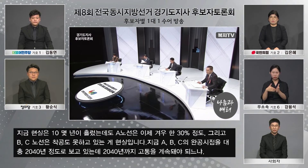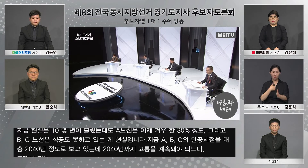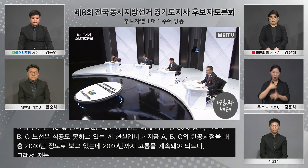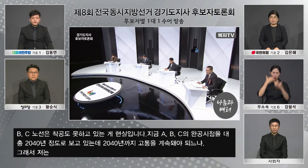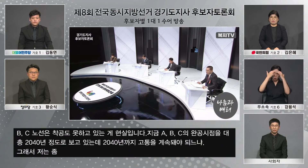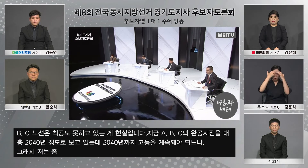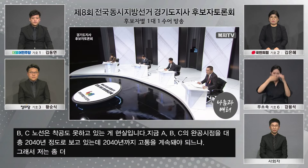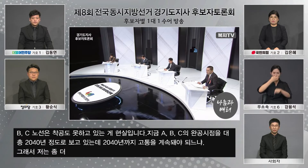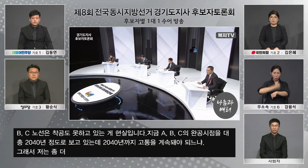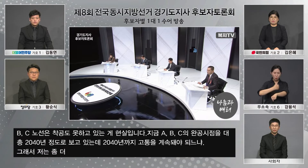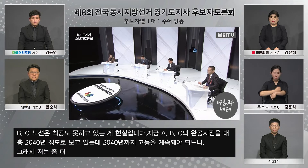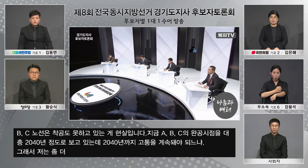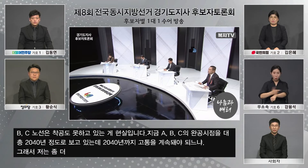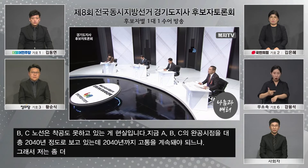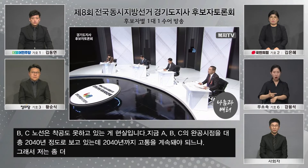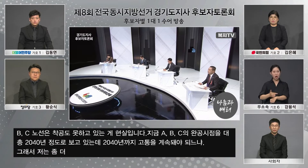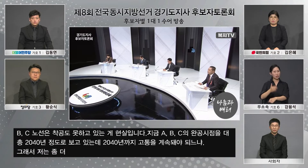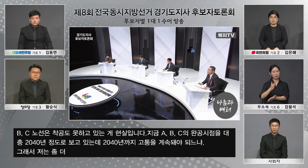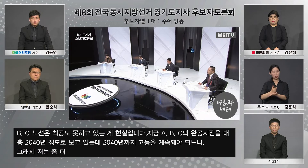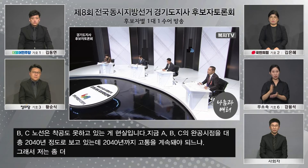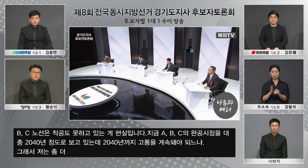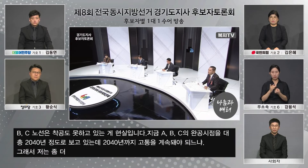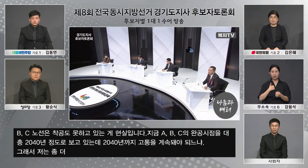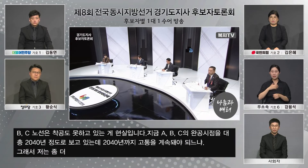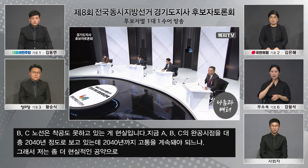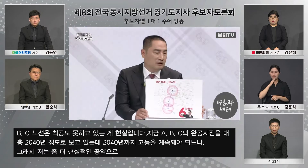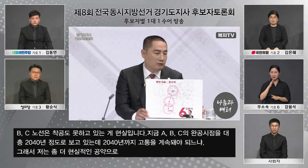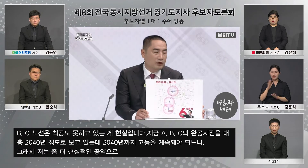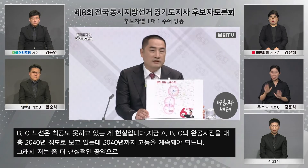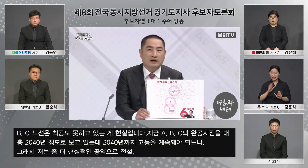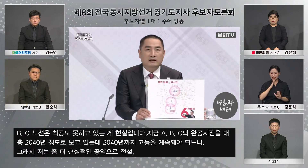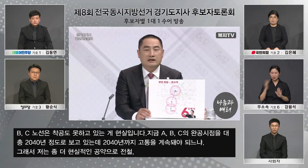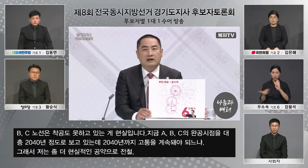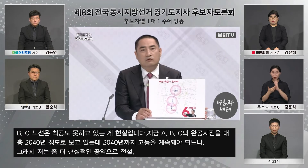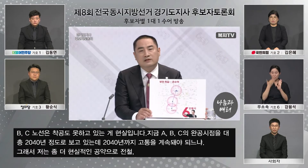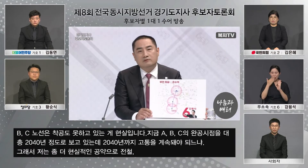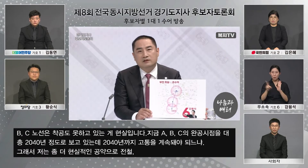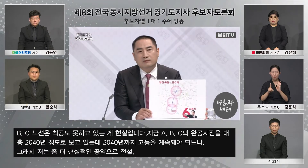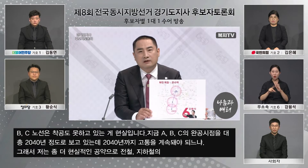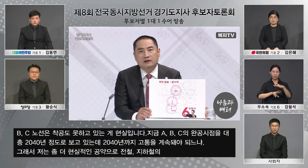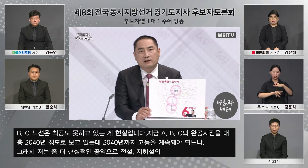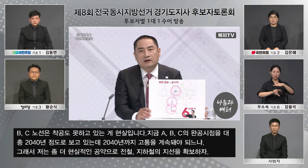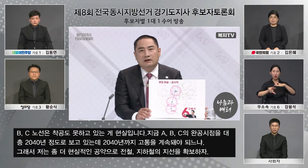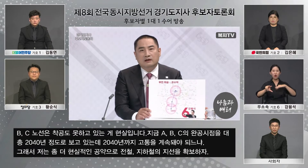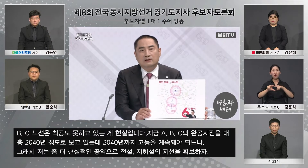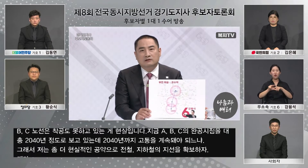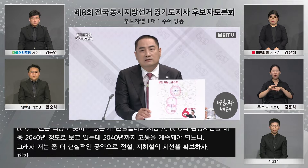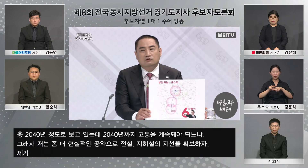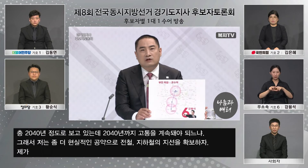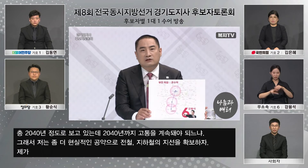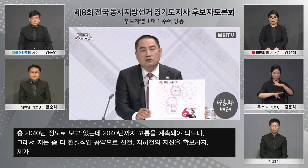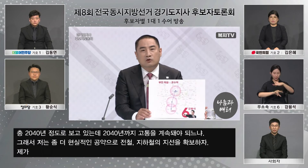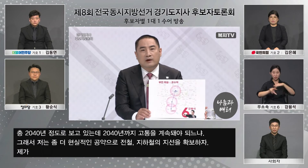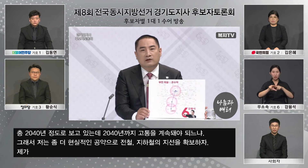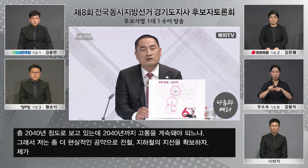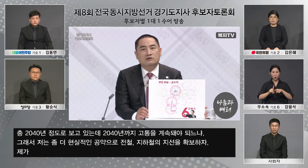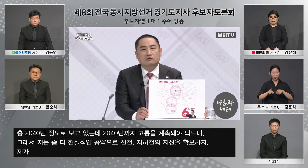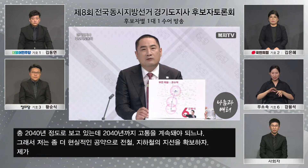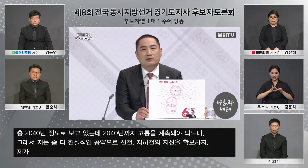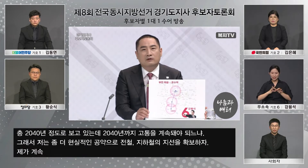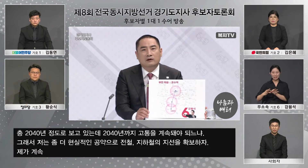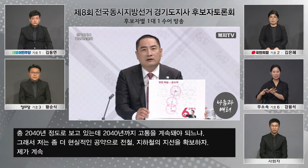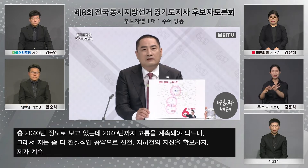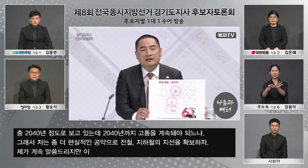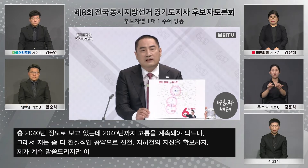공약으로 전철, 지하철의 지선을 확보하자. 제가 계속 말씀드리지만 그 국가 철도망 이런